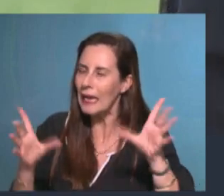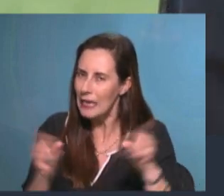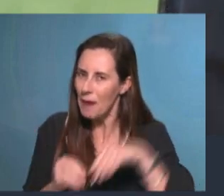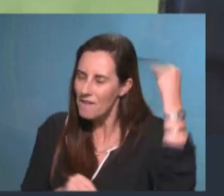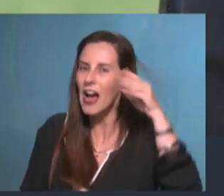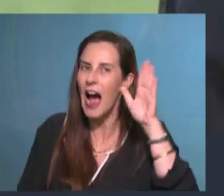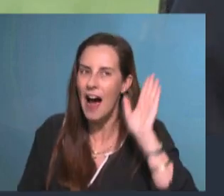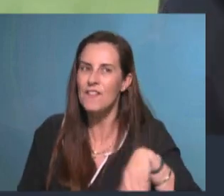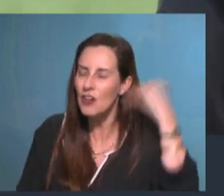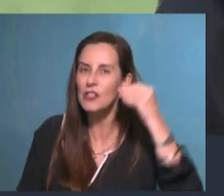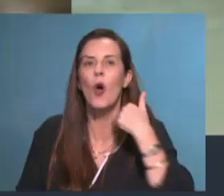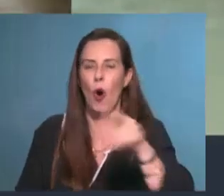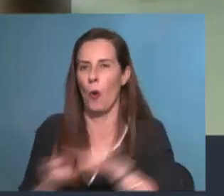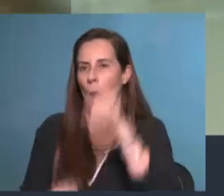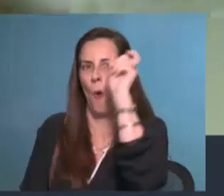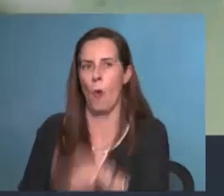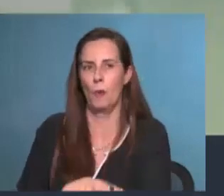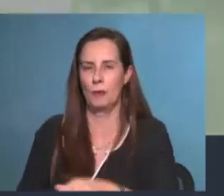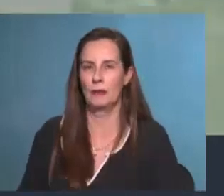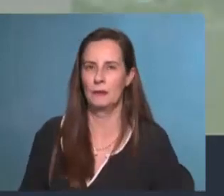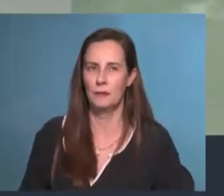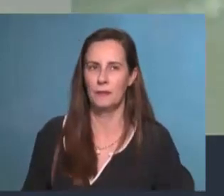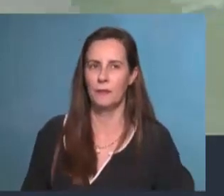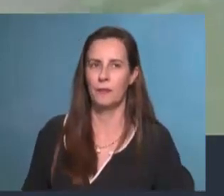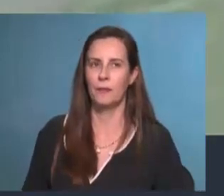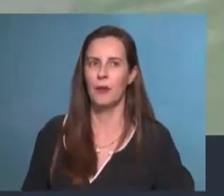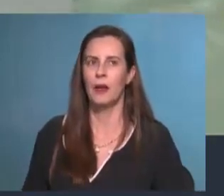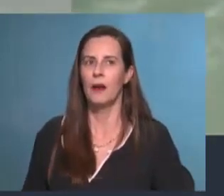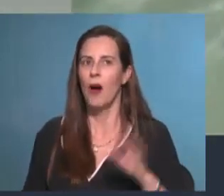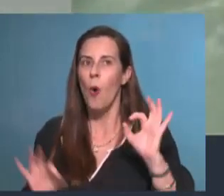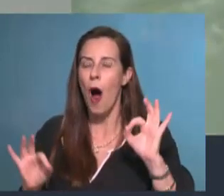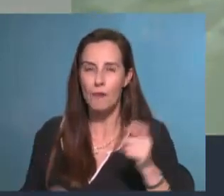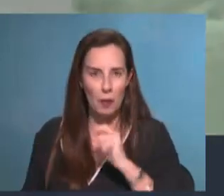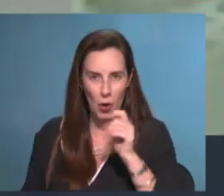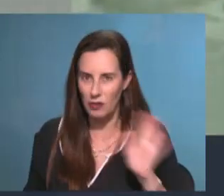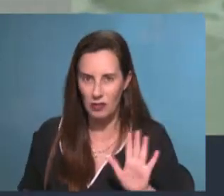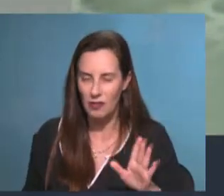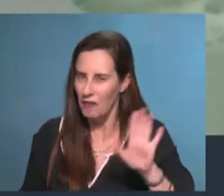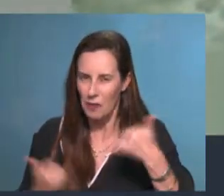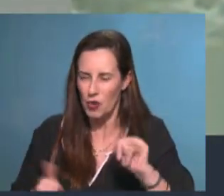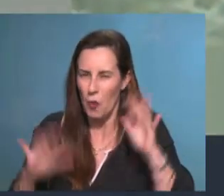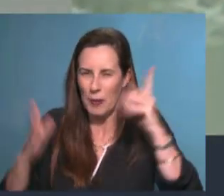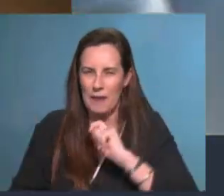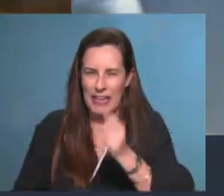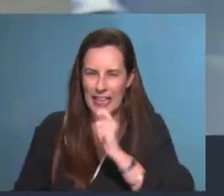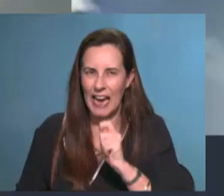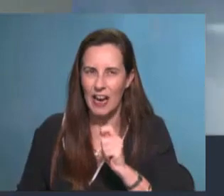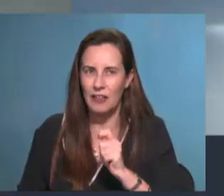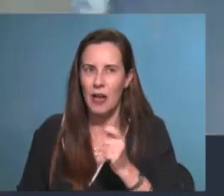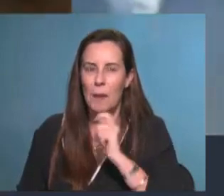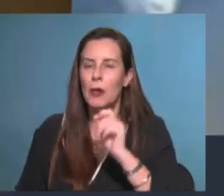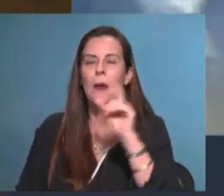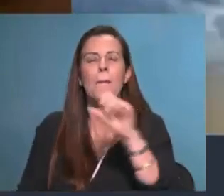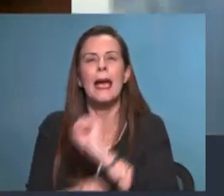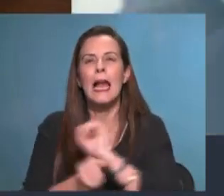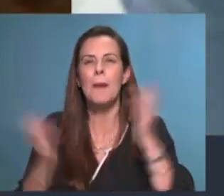ואפילו לפלסטינאים גרועים כמו. יחיא סינואר לא התראיין מעולם, וגם הפעם הוא לא התלהב. בריאיון בכלא באר